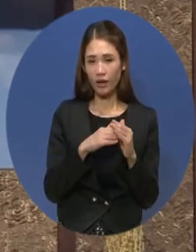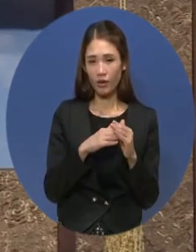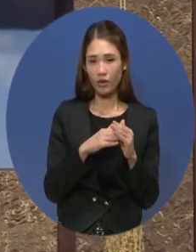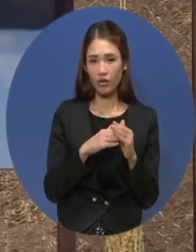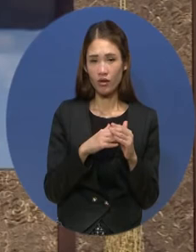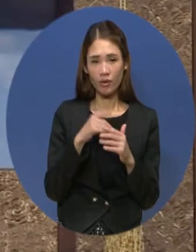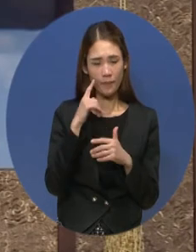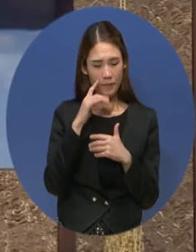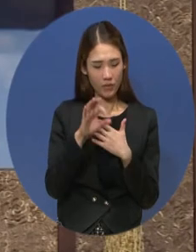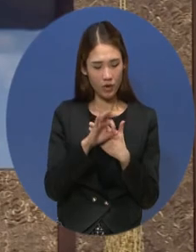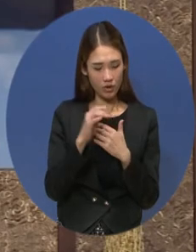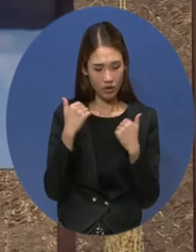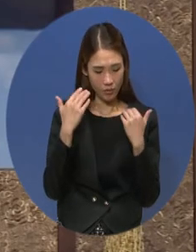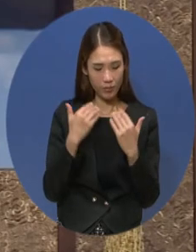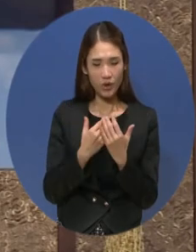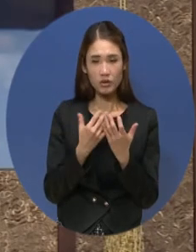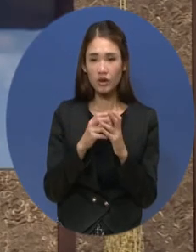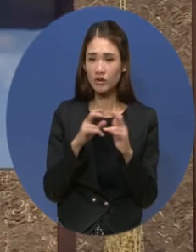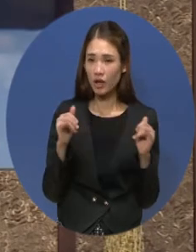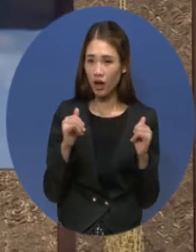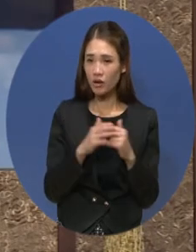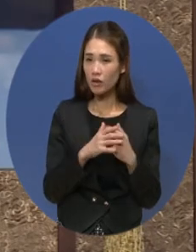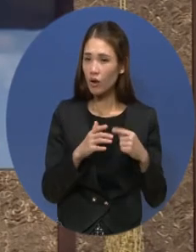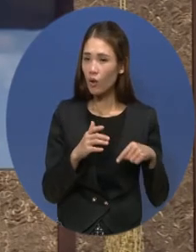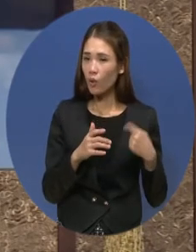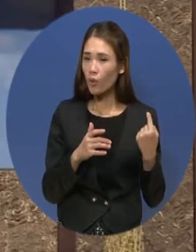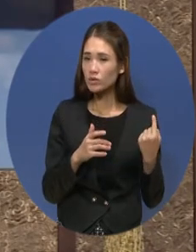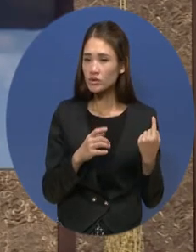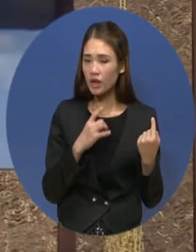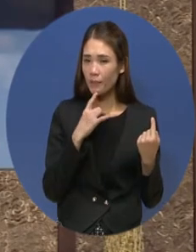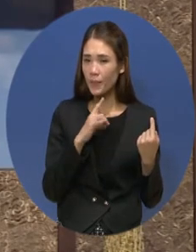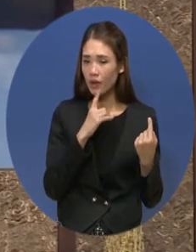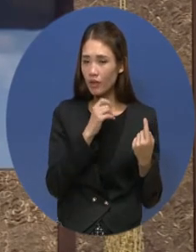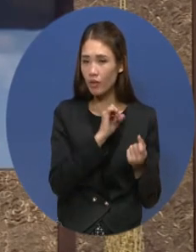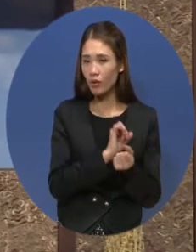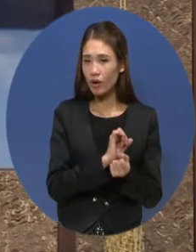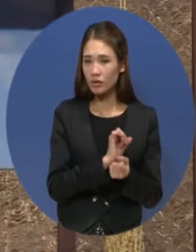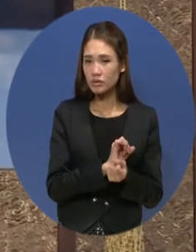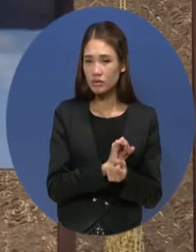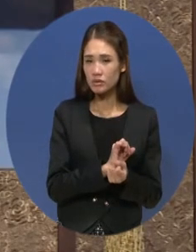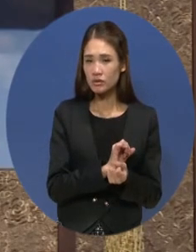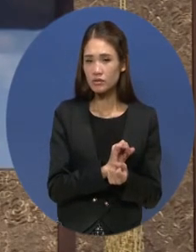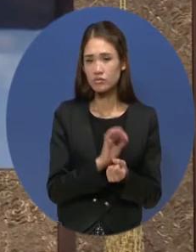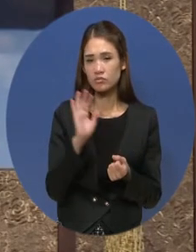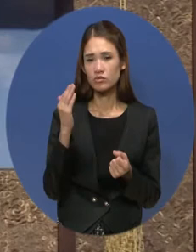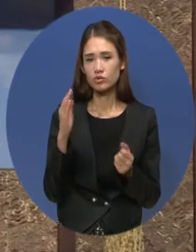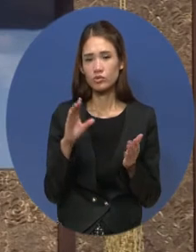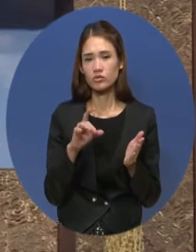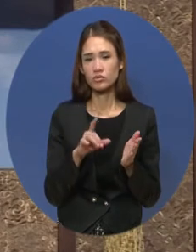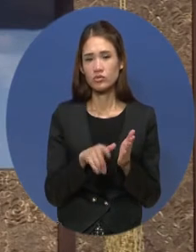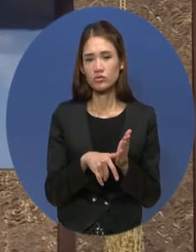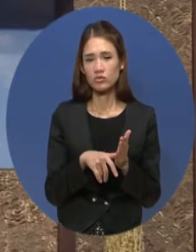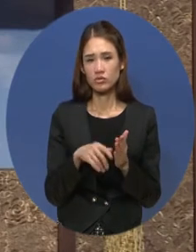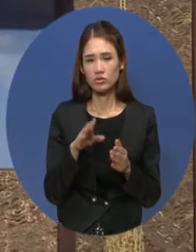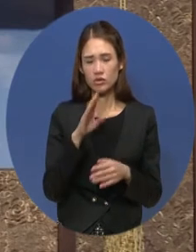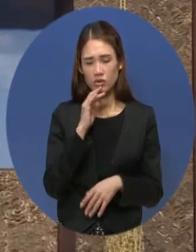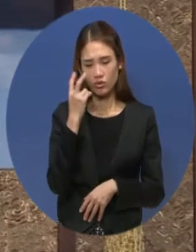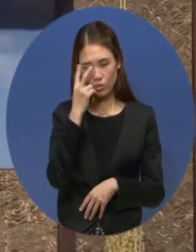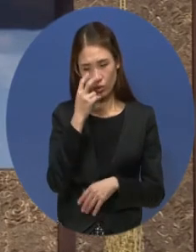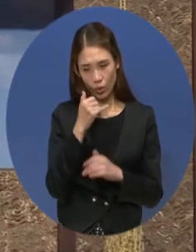만약에 발달장애인 당사자 혼자만 확진이 된 다가서 얘는 진짜 보자 들